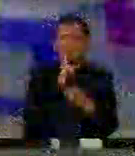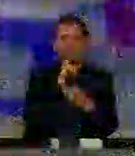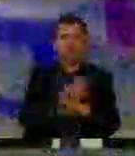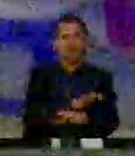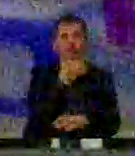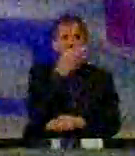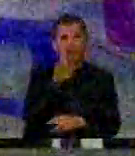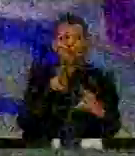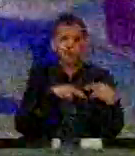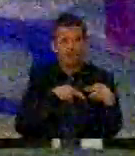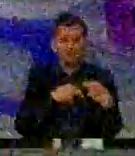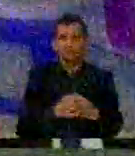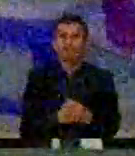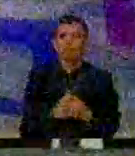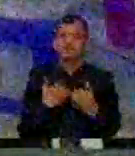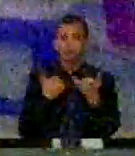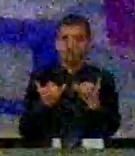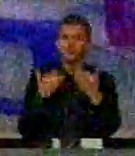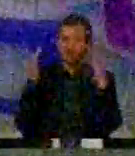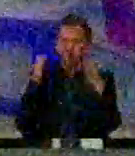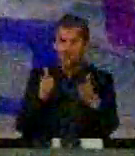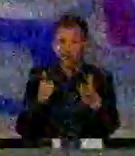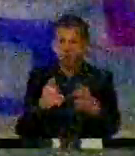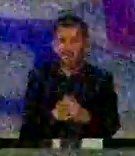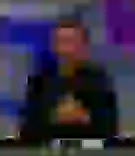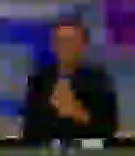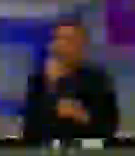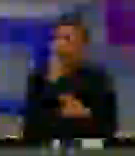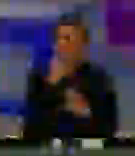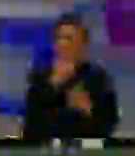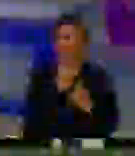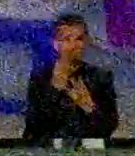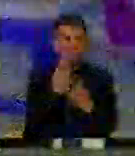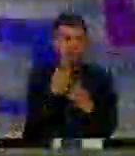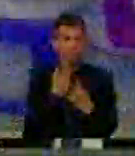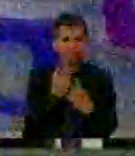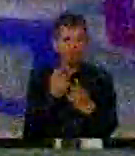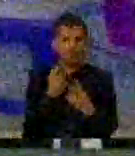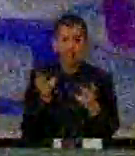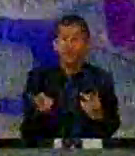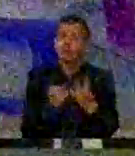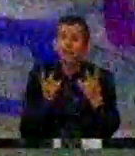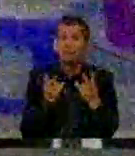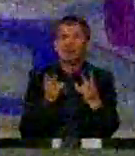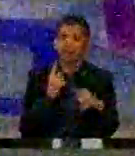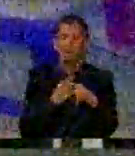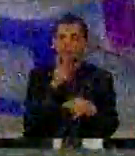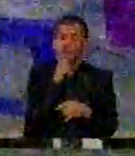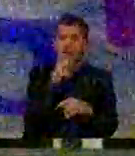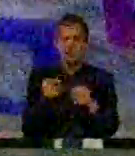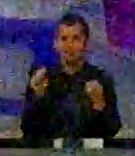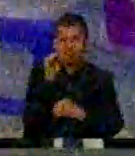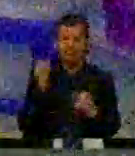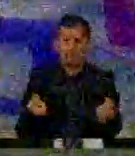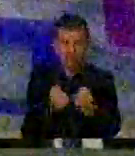veten më shumë kompetent, unë sot do të fokusohem në dy çështje që do të jenë të lehta, mirë po sigurisht që kërkesa do të jenë pak më të